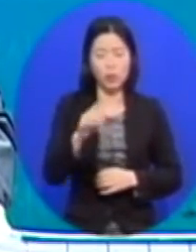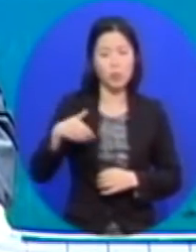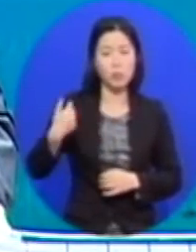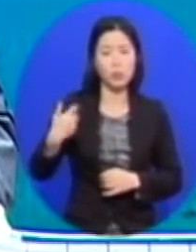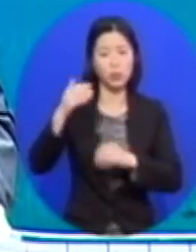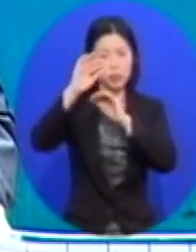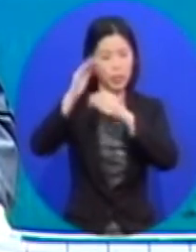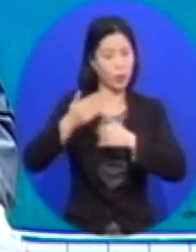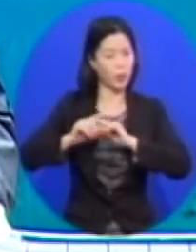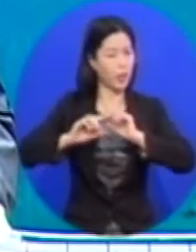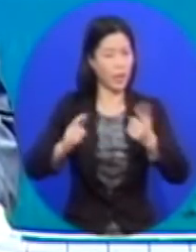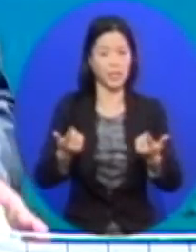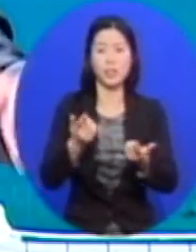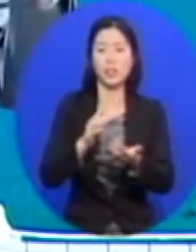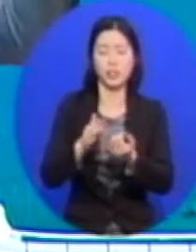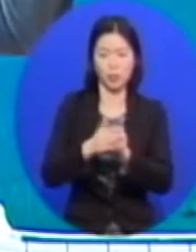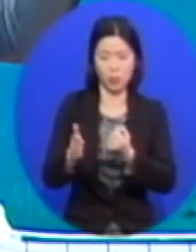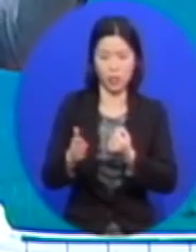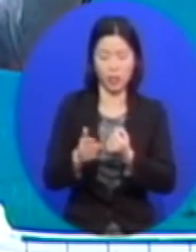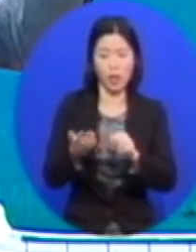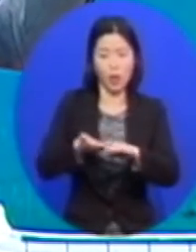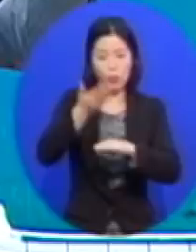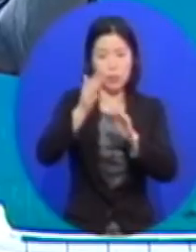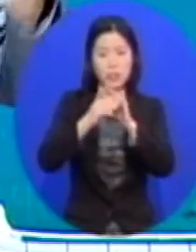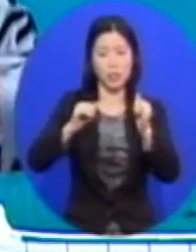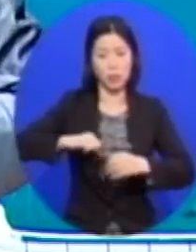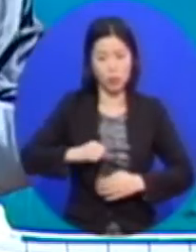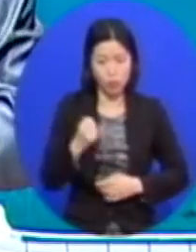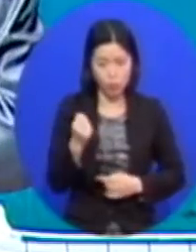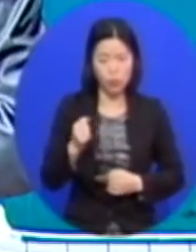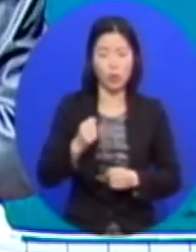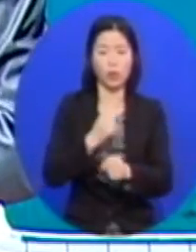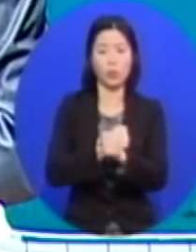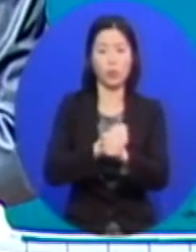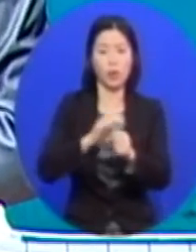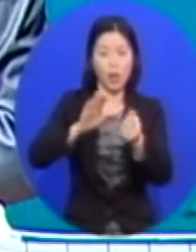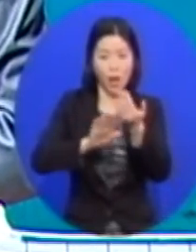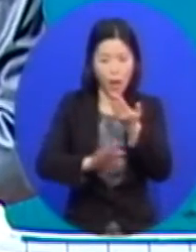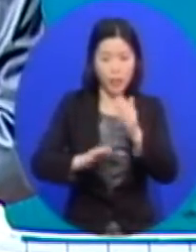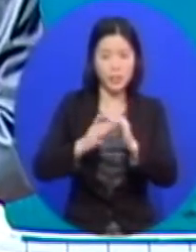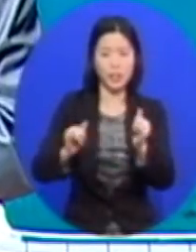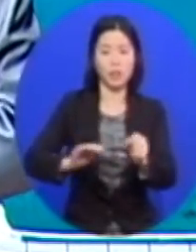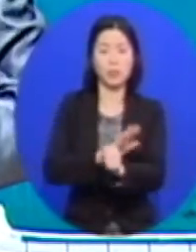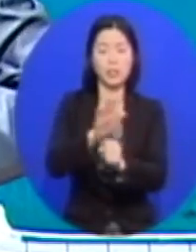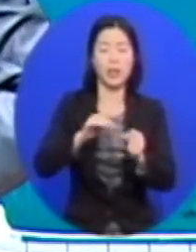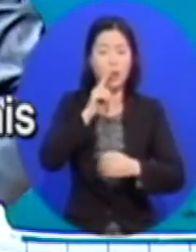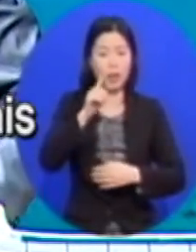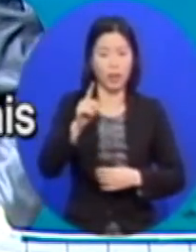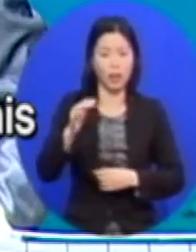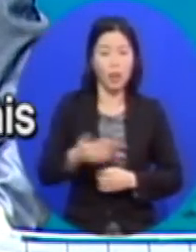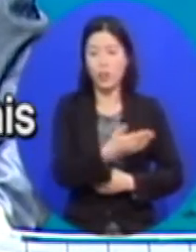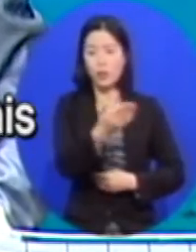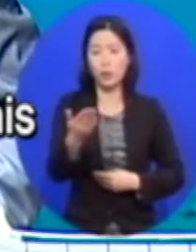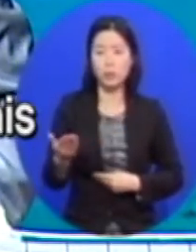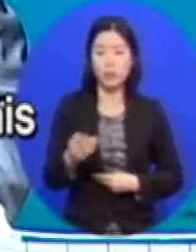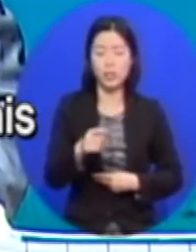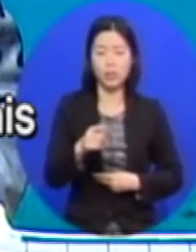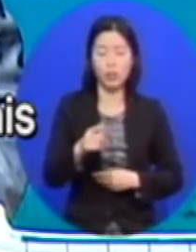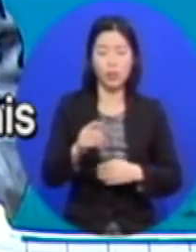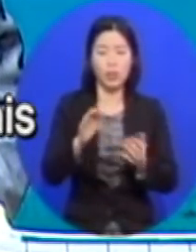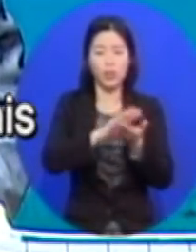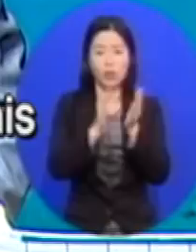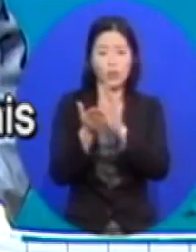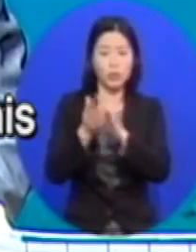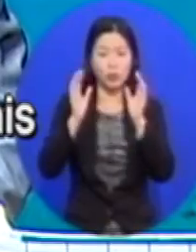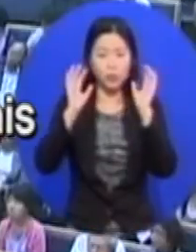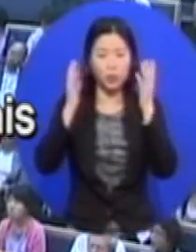아니잖아요 그저 윗사람에게 순종하고 아랫사람을 사랑하라 여러분 이거 유치원에서